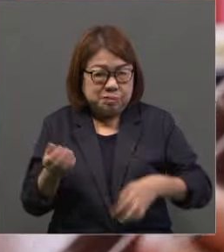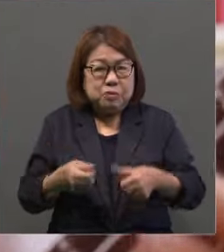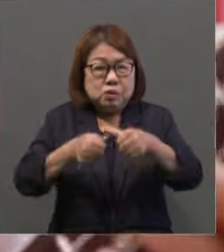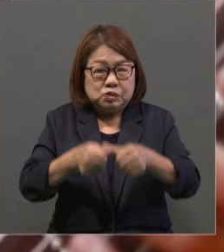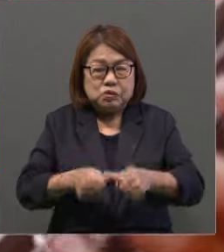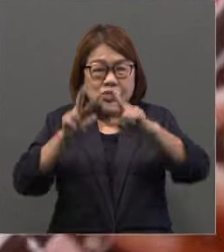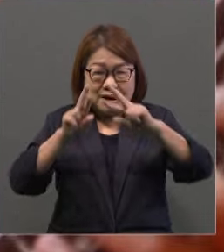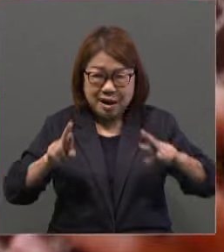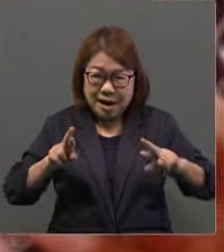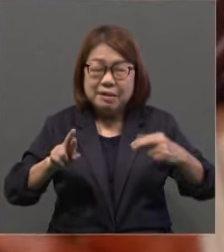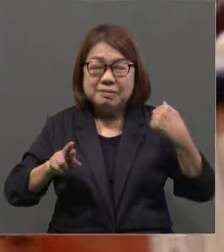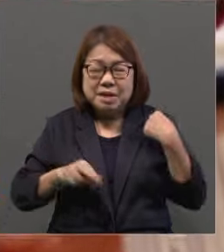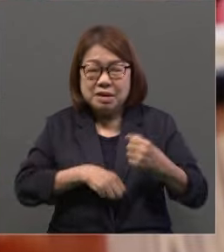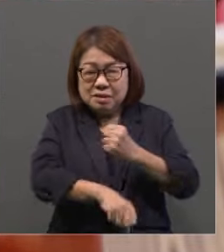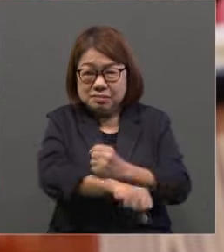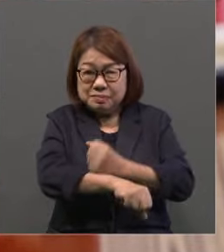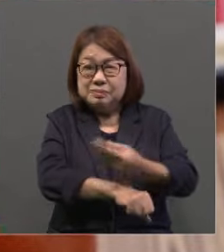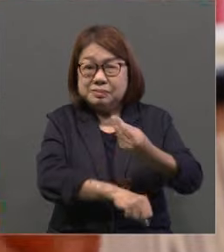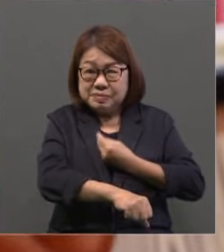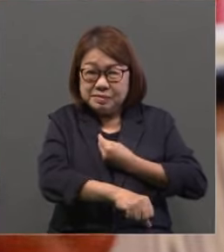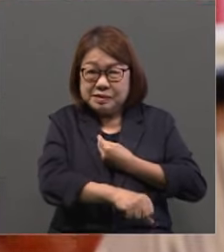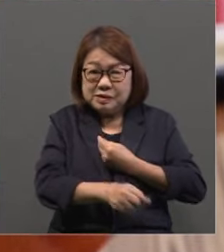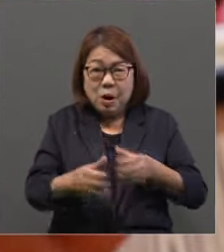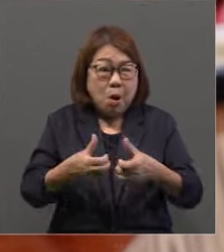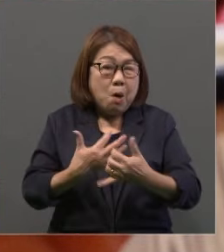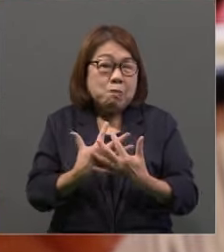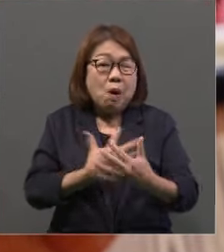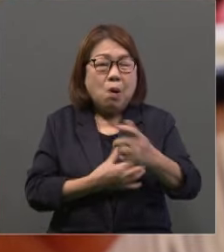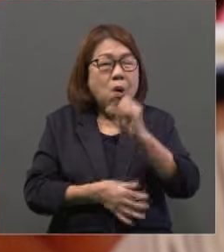อะไรประมาณนี้ครับเลยมีคนจ้างไปออกคอนเสิร์ตครับ